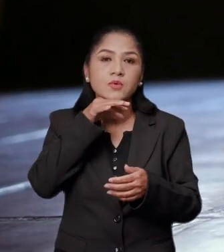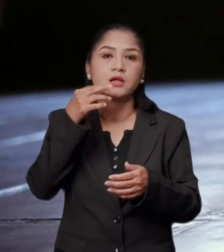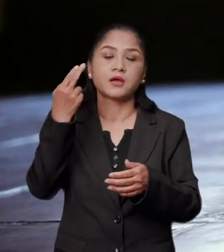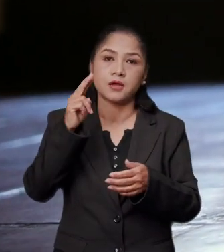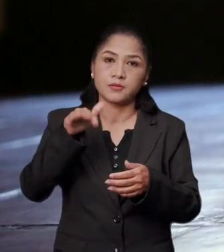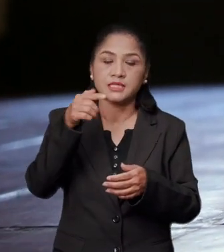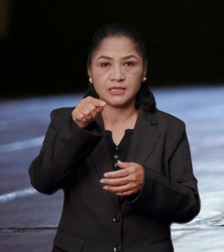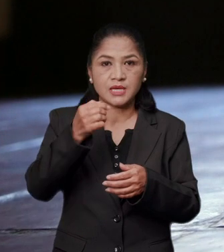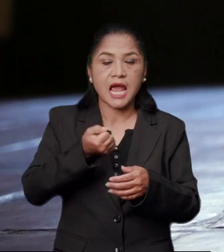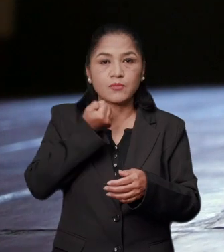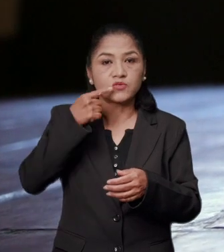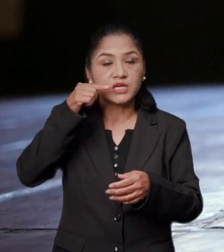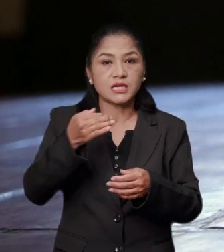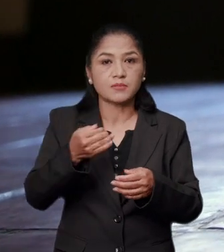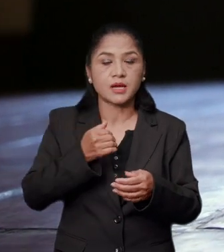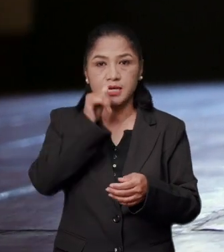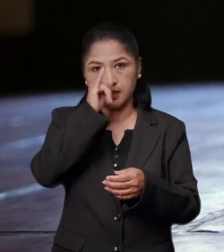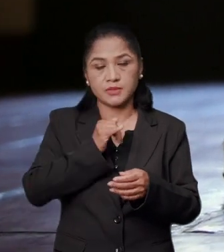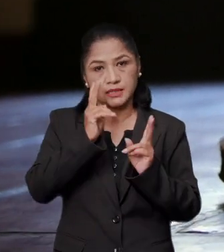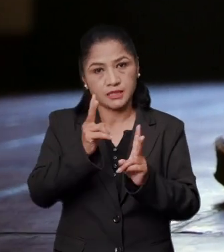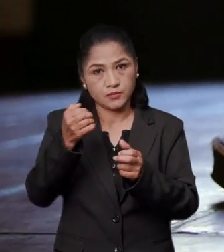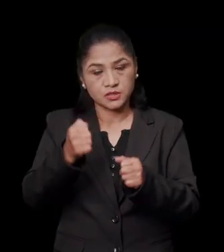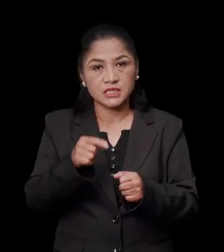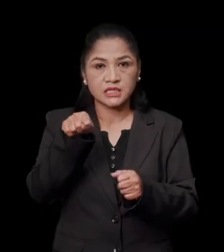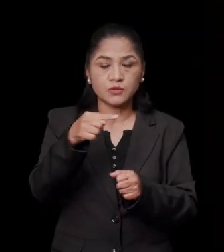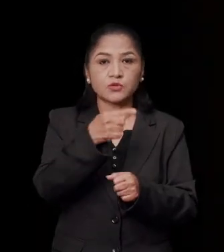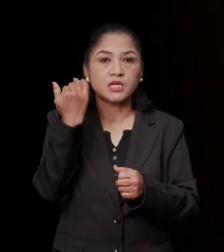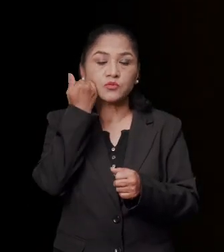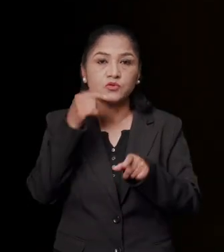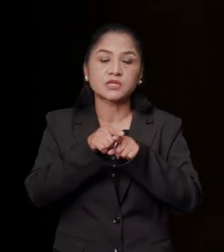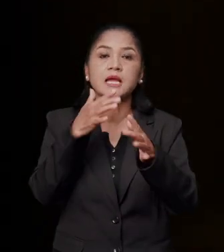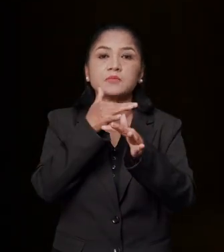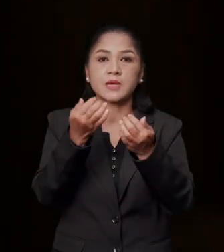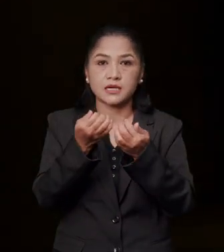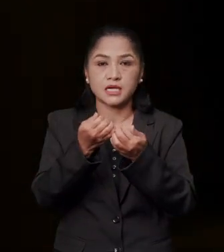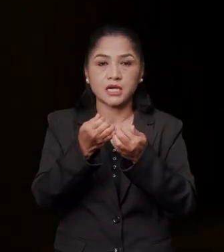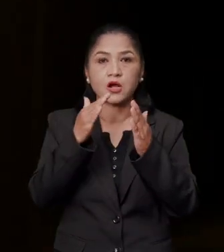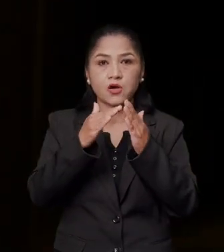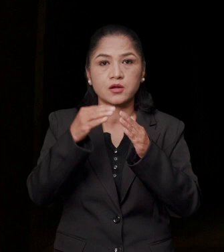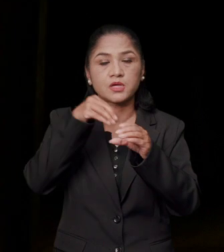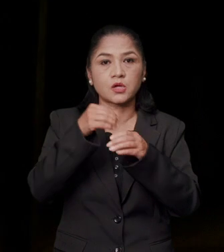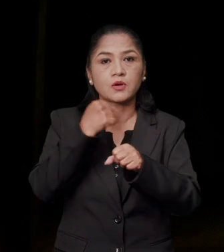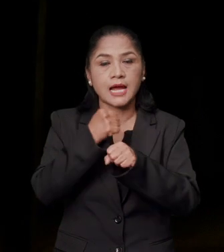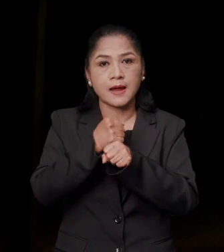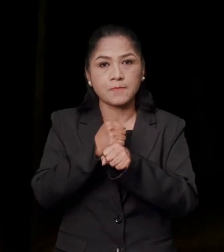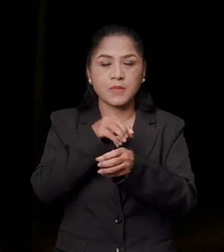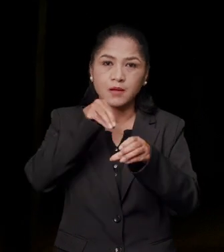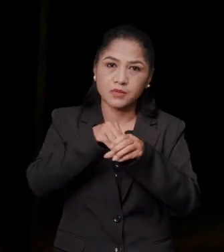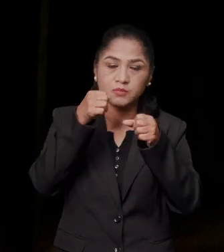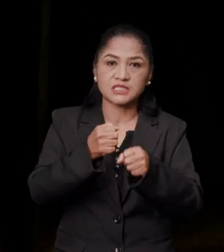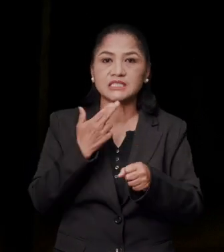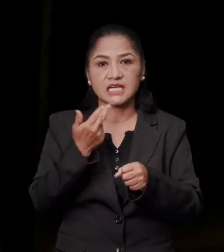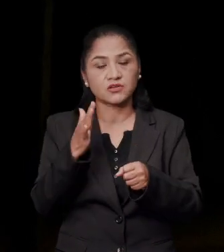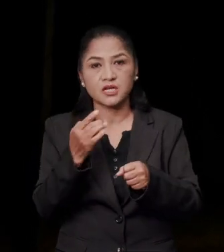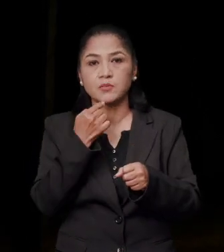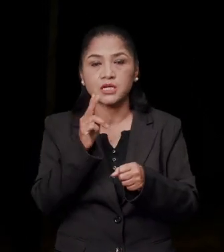उमेर बढ्दै जाँदा तिमी आफ्नो निर्णयमा अडिग हुनेछौ। तिमी कुनै पुरुषसँग विवाह गरेर घरैसी कामकाजमा बाँधिएर